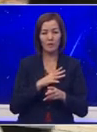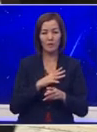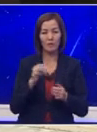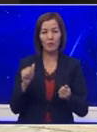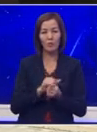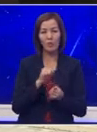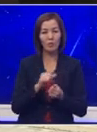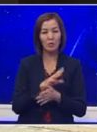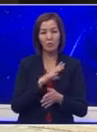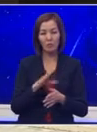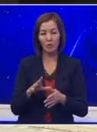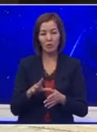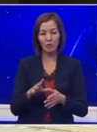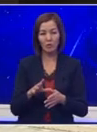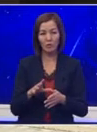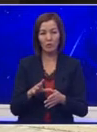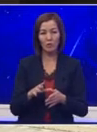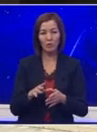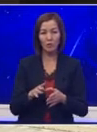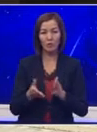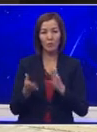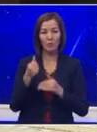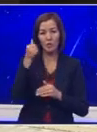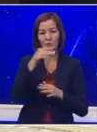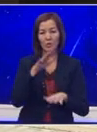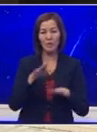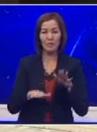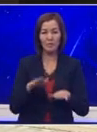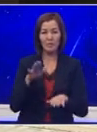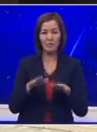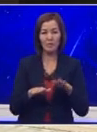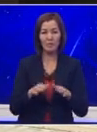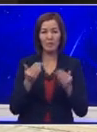ма, болған жоқ па? Өткен жылға қарағанда биыл